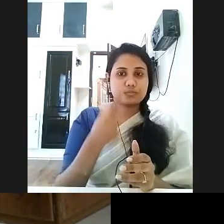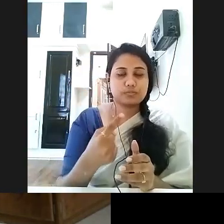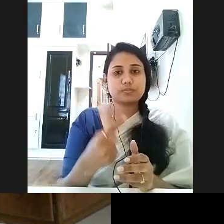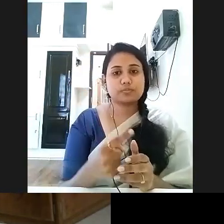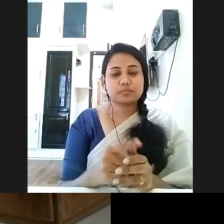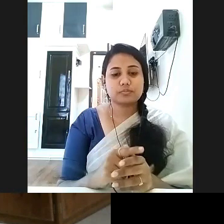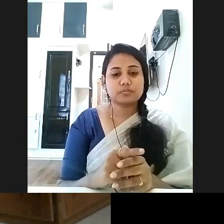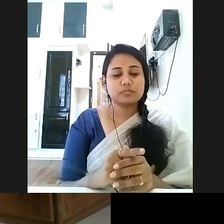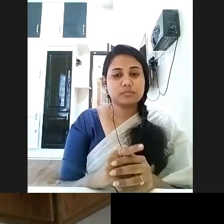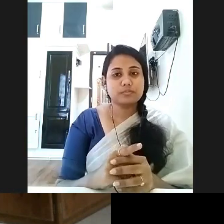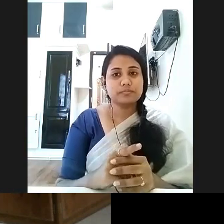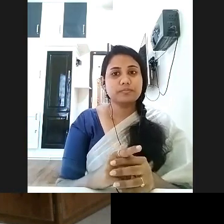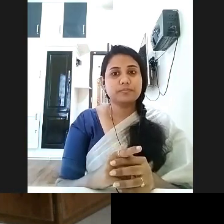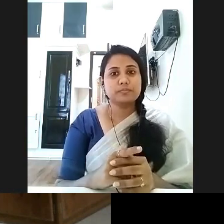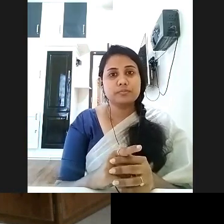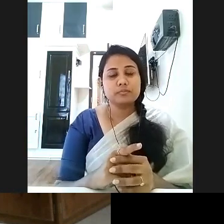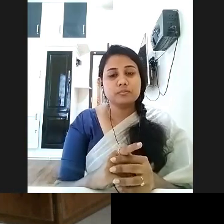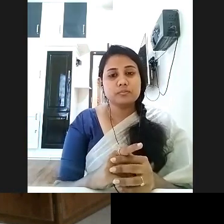മേഡം?